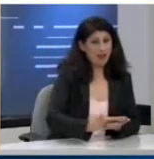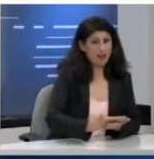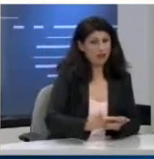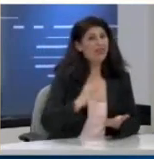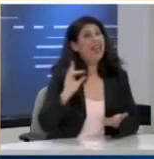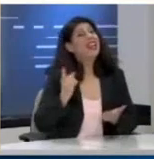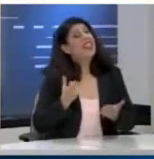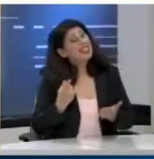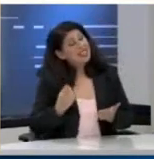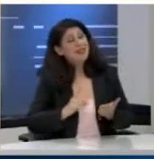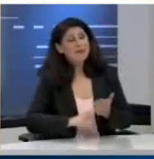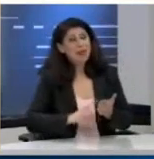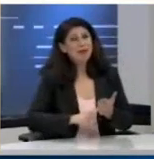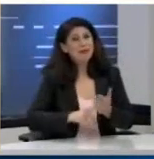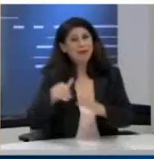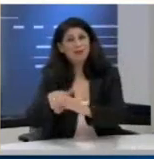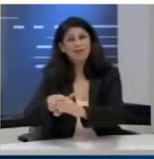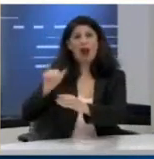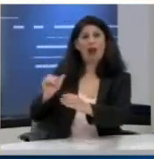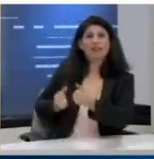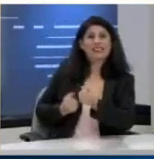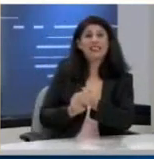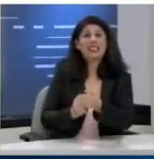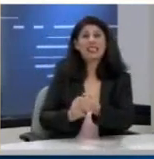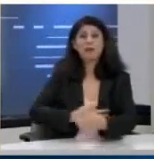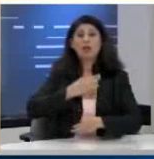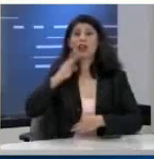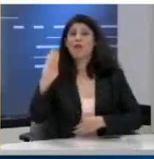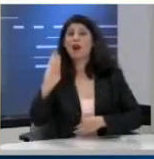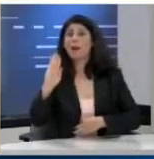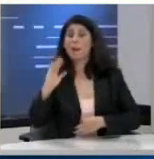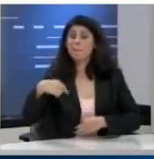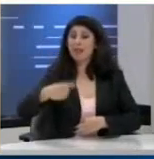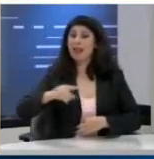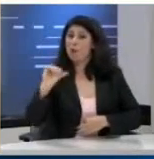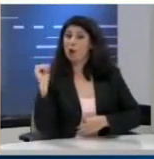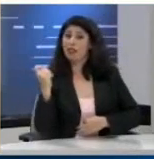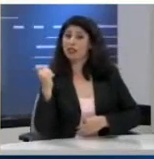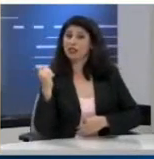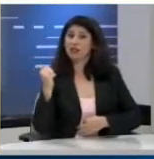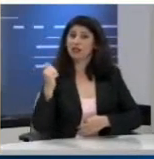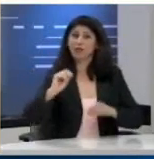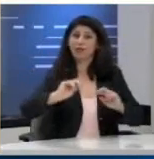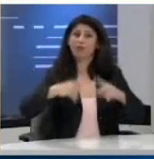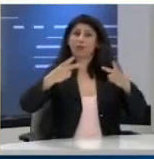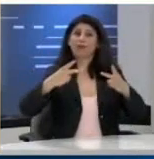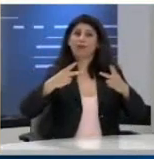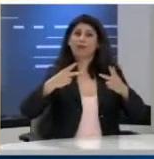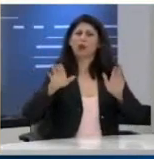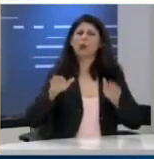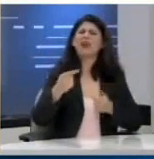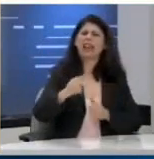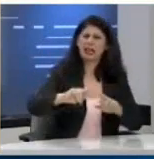θα πρέπει να αποσύρετε τη στήριξή σας από τον κύριο Βέμπερ μετά τη χθεσινή του ανάρτηση, μετά το χθεσινό του tweet, μετά τη χθεσινή